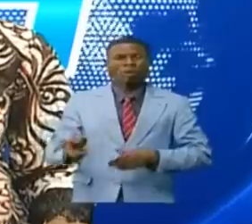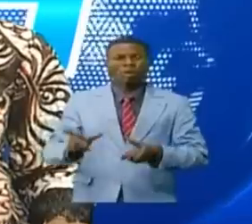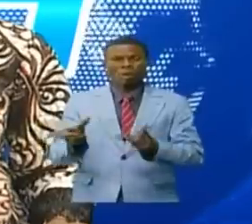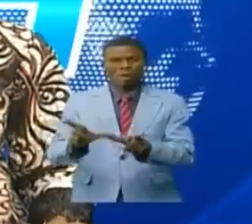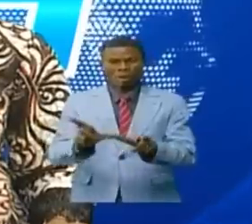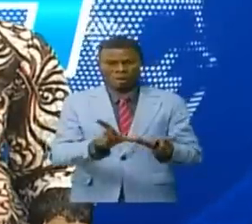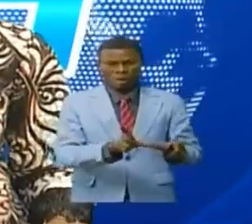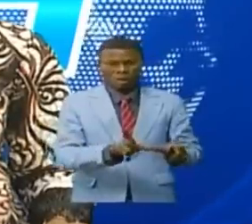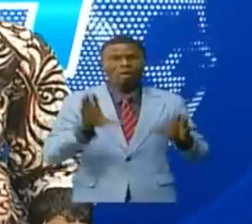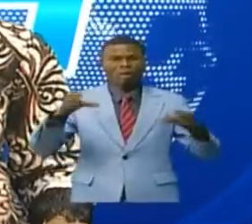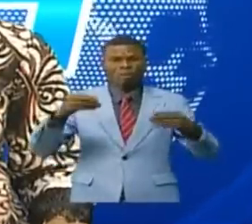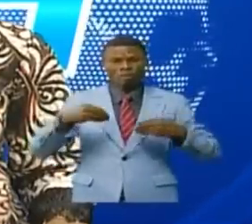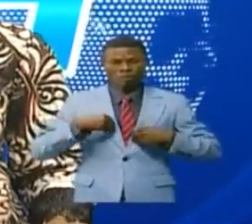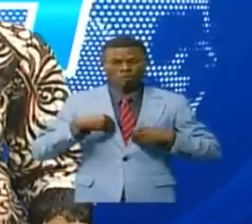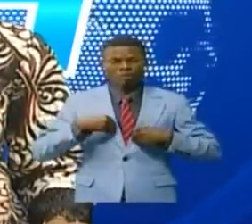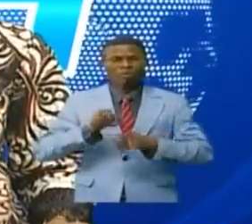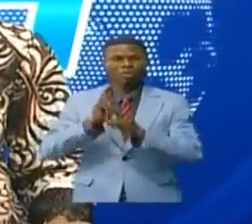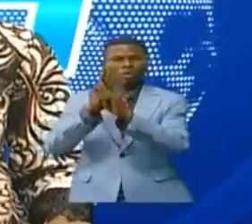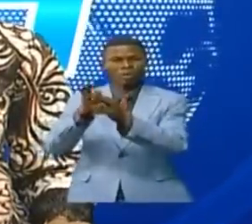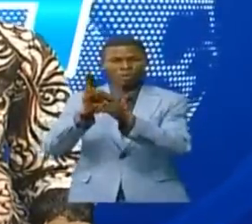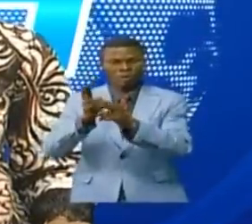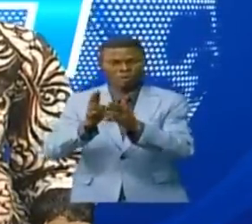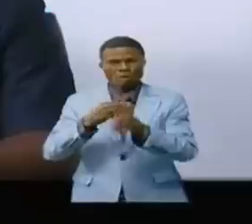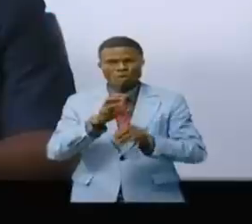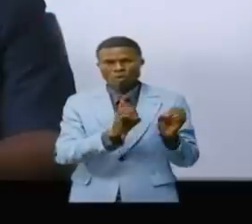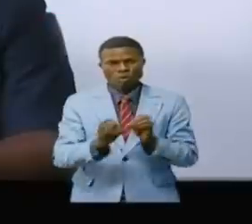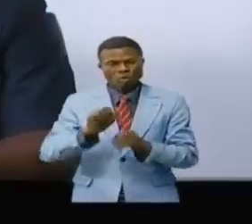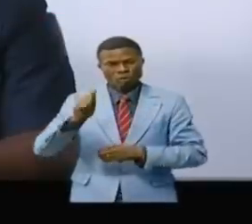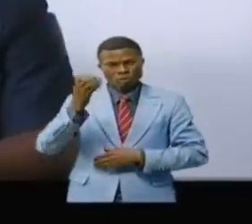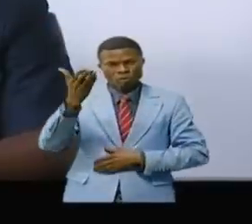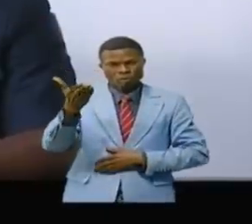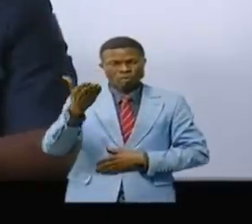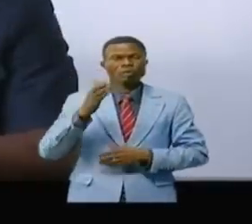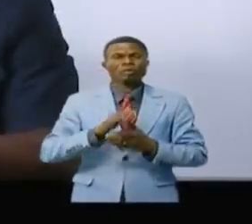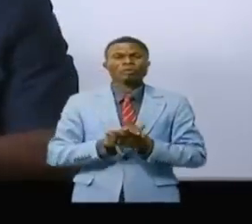l'a confirmé lors d'un point de presse qu'il a animé.